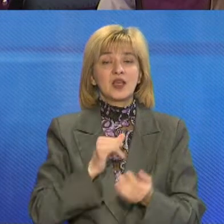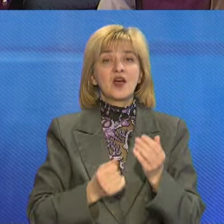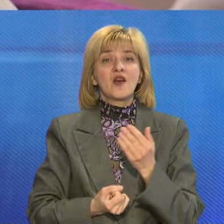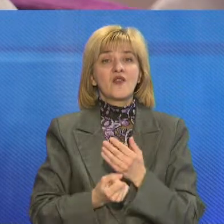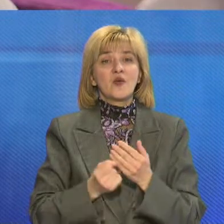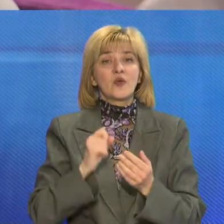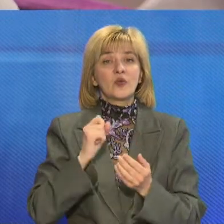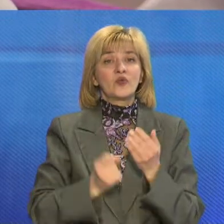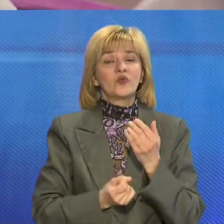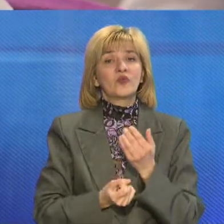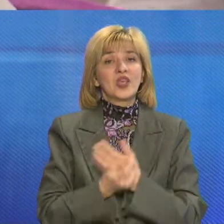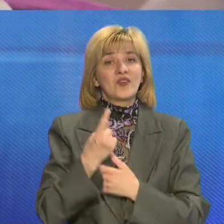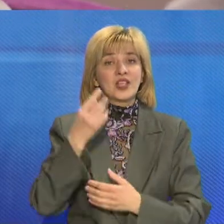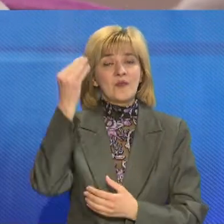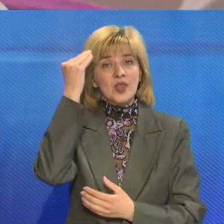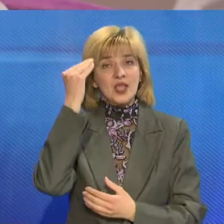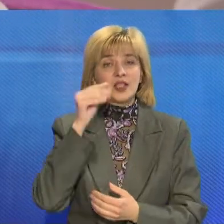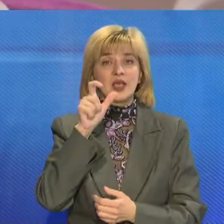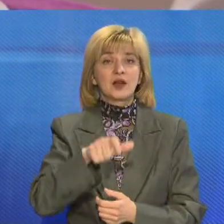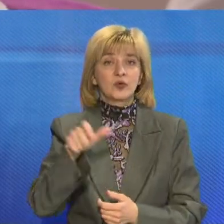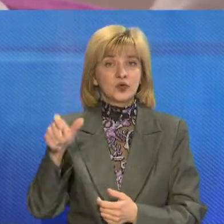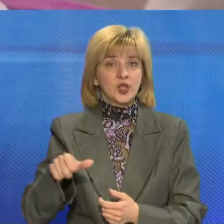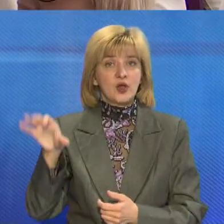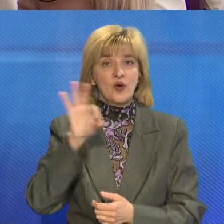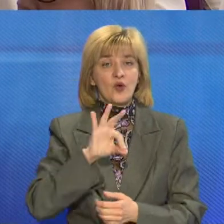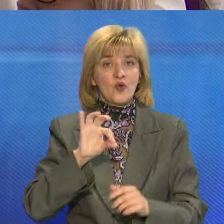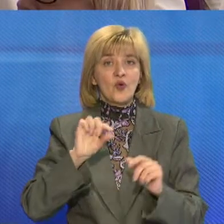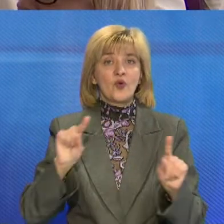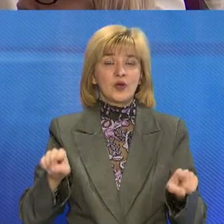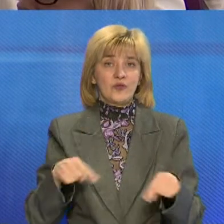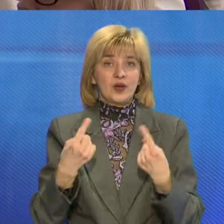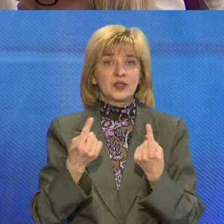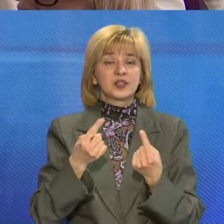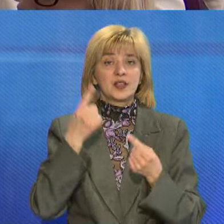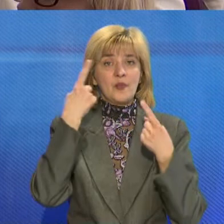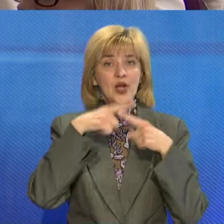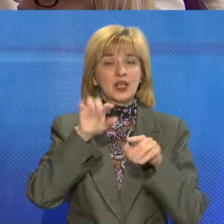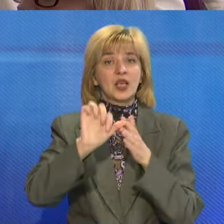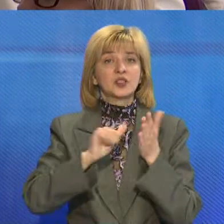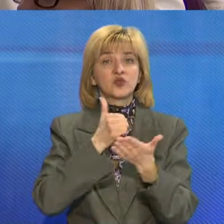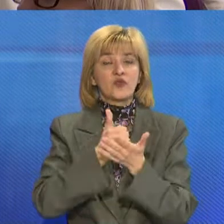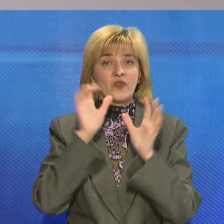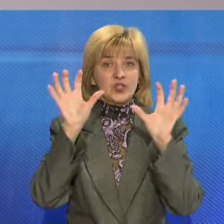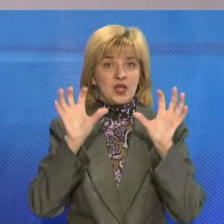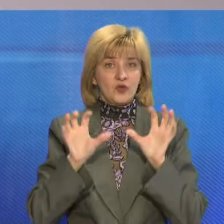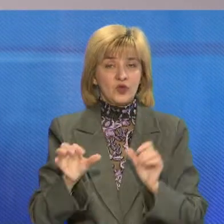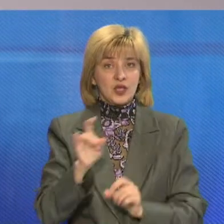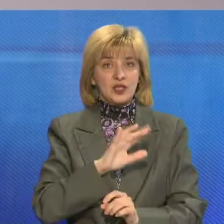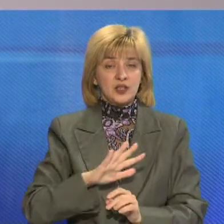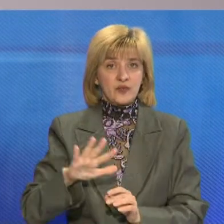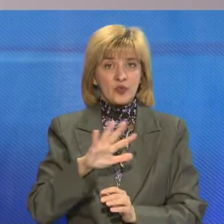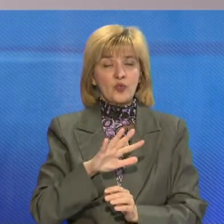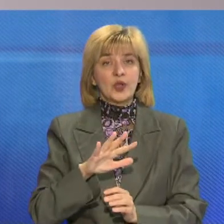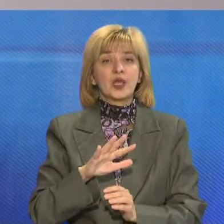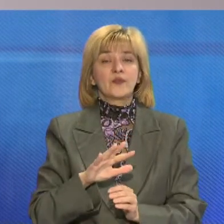конституционных перебудованиях у нашей краине, подходах до формирования проекта основного закона республики, складе конституционной комиссии и